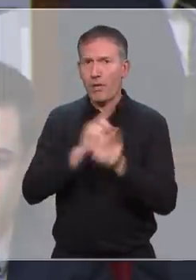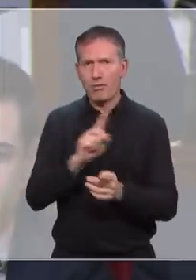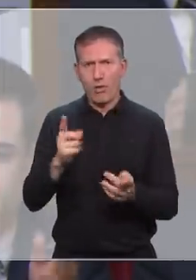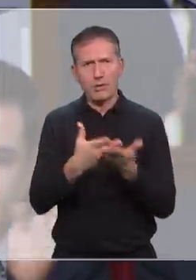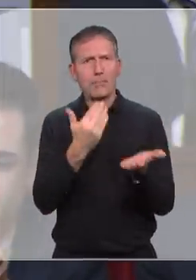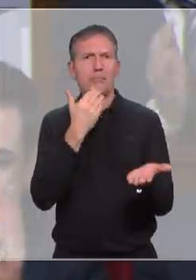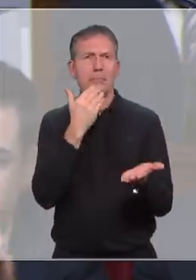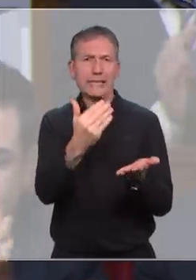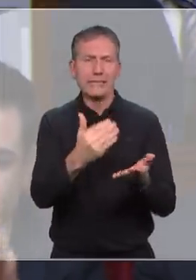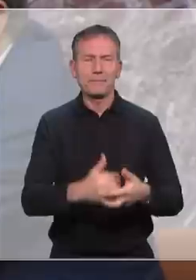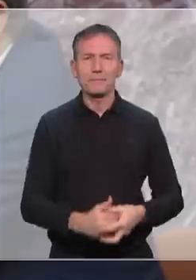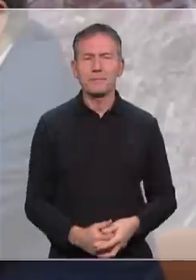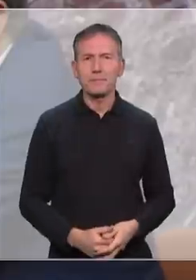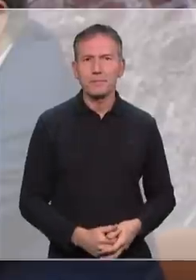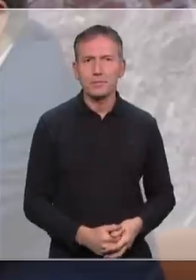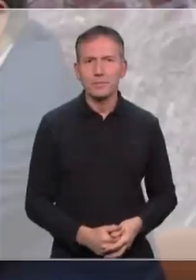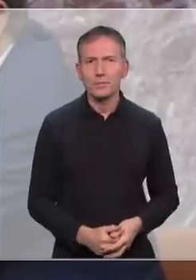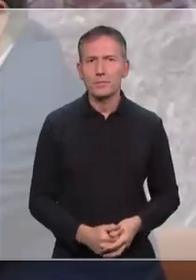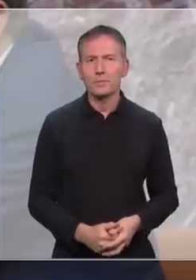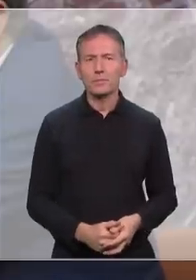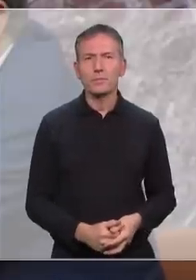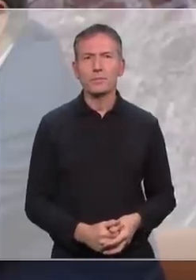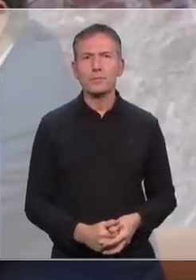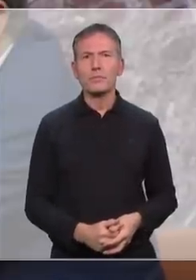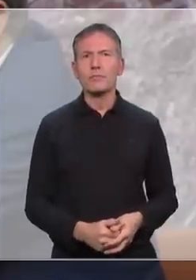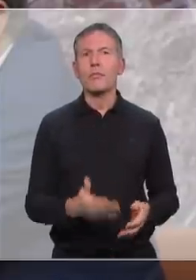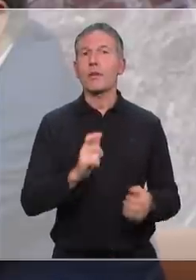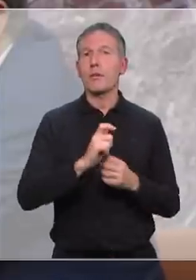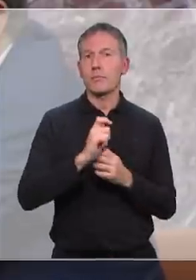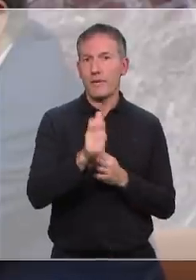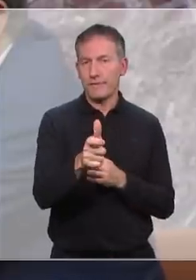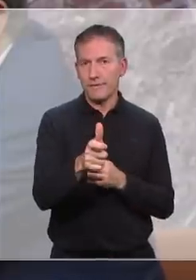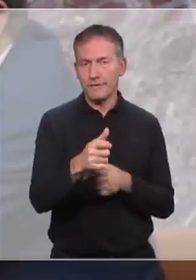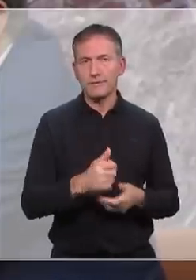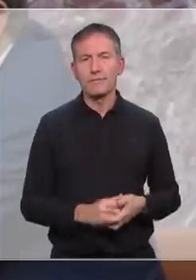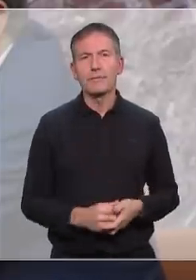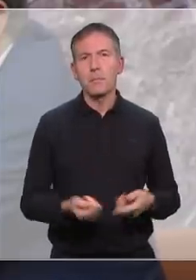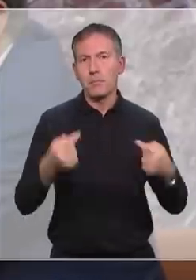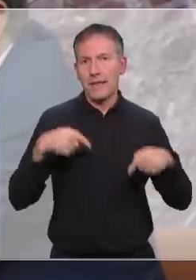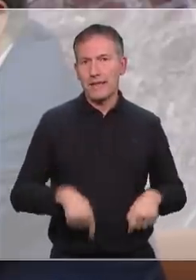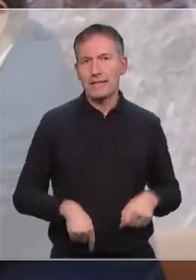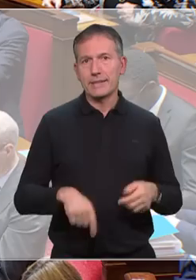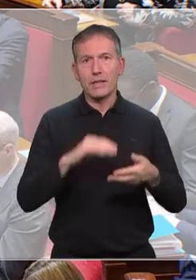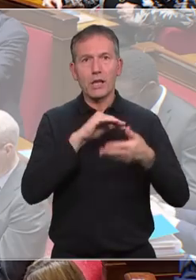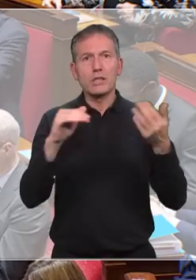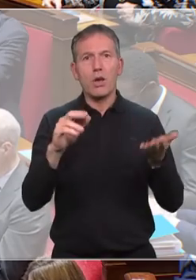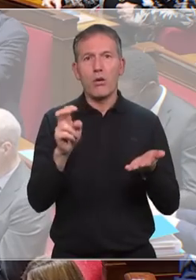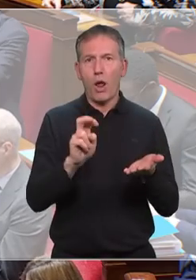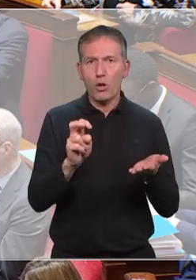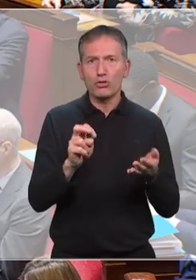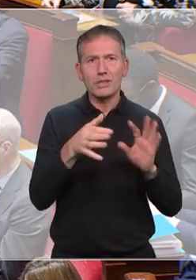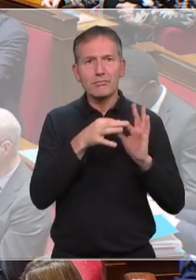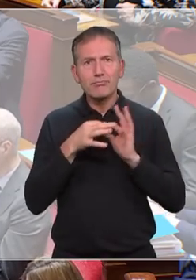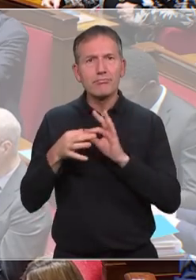remercie. Je vous remercie. La parole est à monsieur Christophe Béchu, ministre de la Transition écologique et de la Cohésion